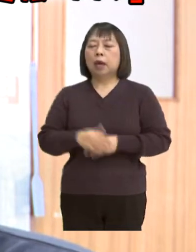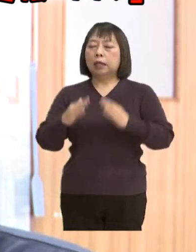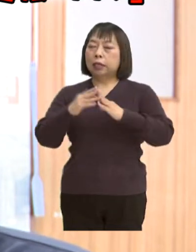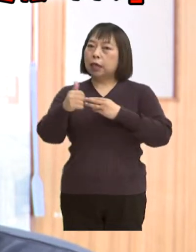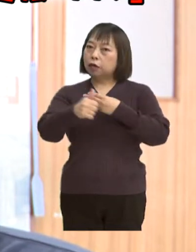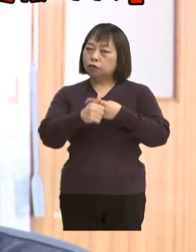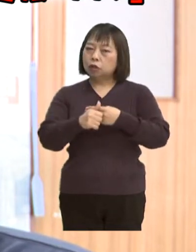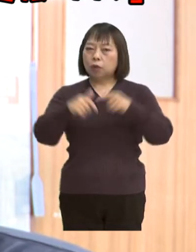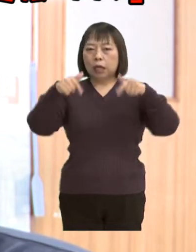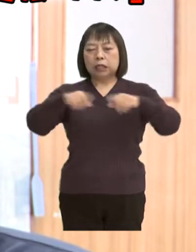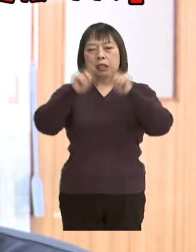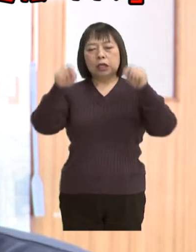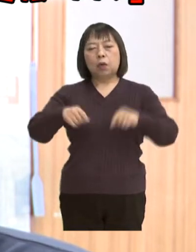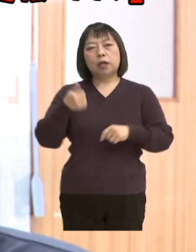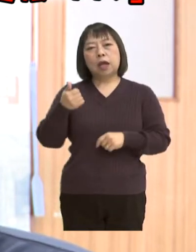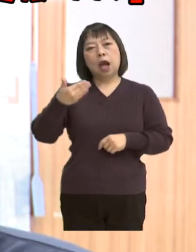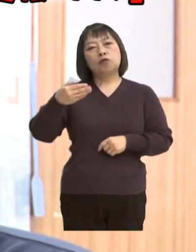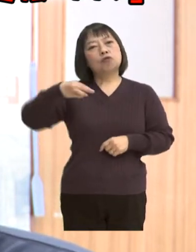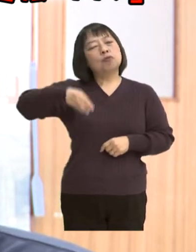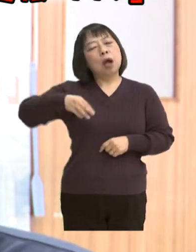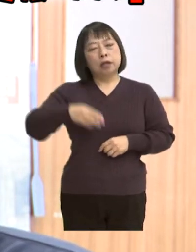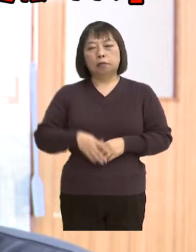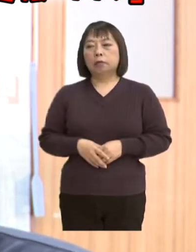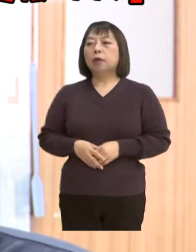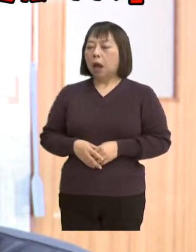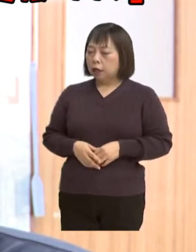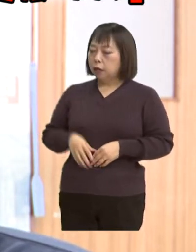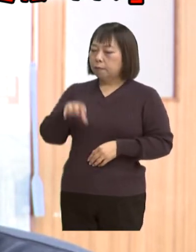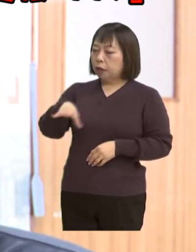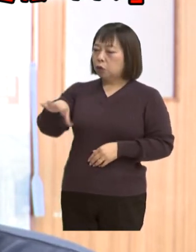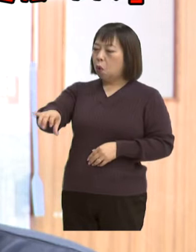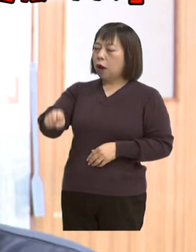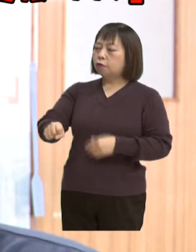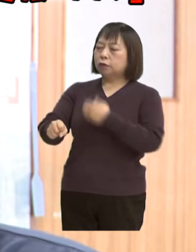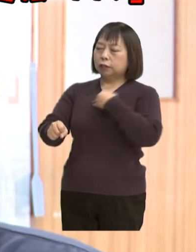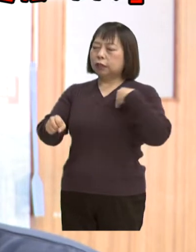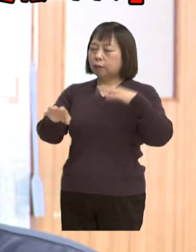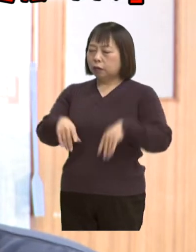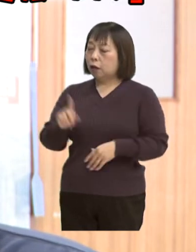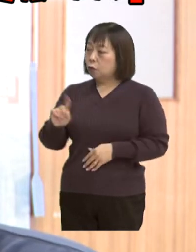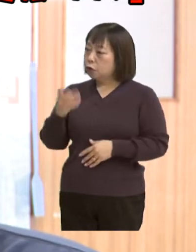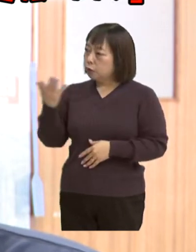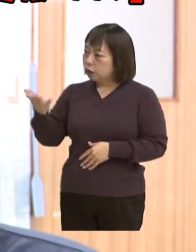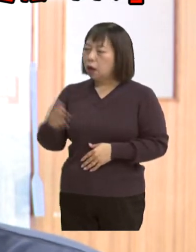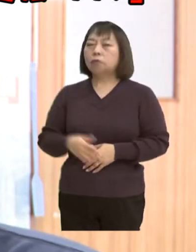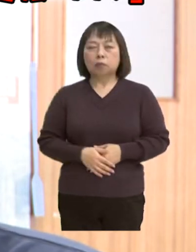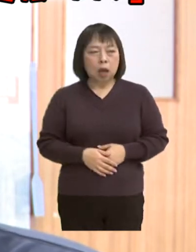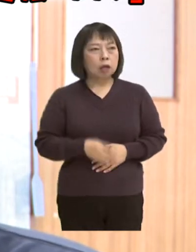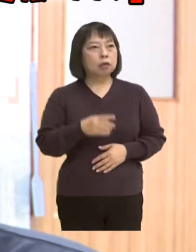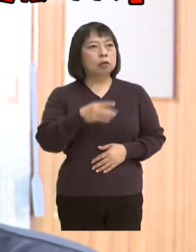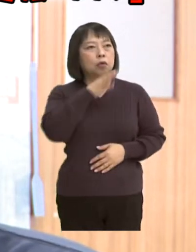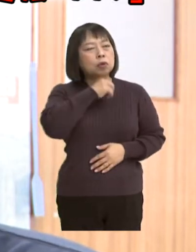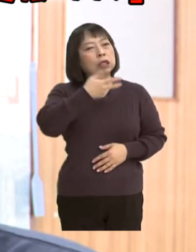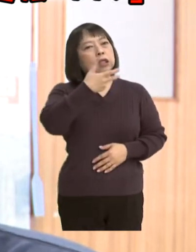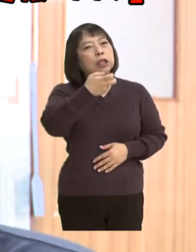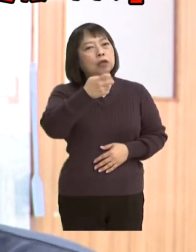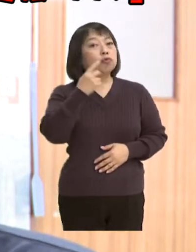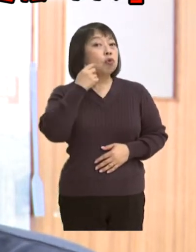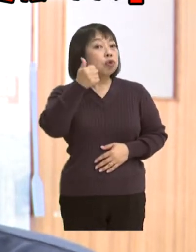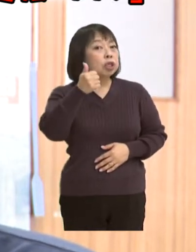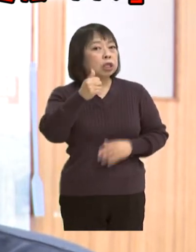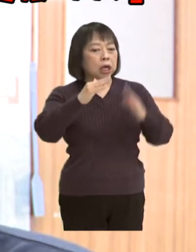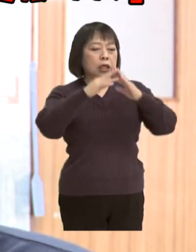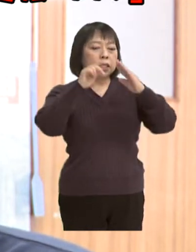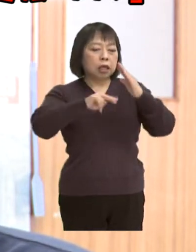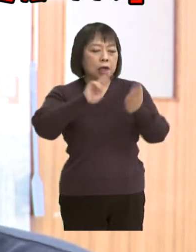岡拓馬です。 はい、場所を確認しました。どうされましたか。 はい、70歳になる父が家の中で転倒して